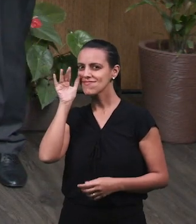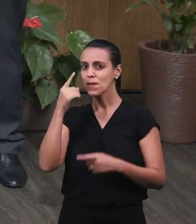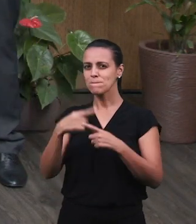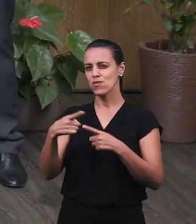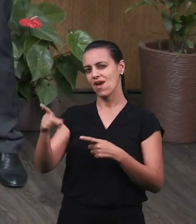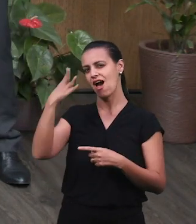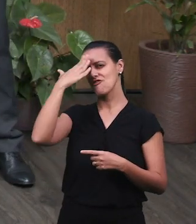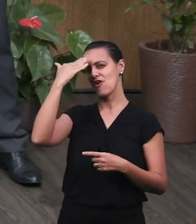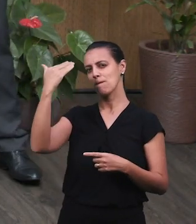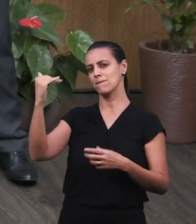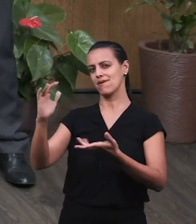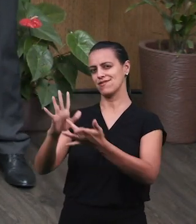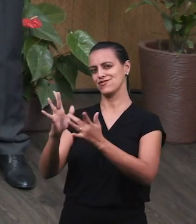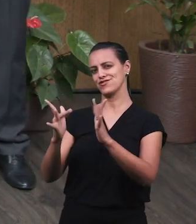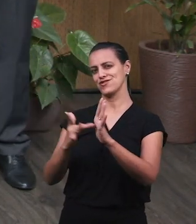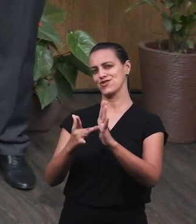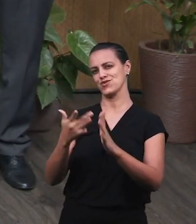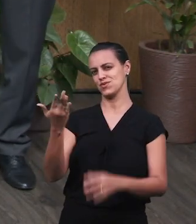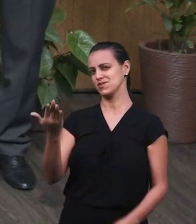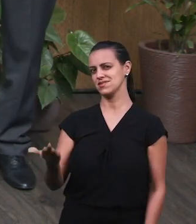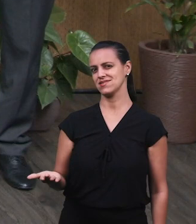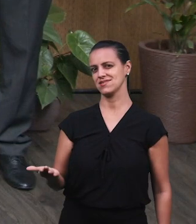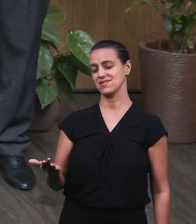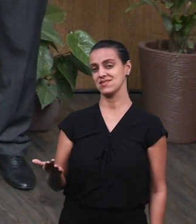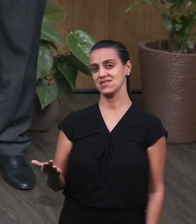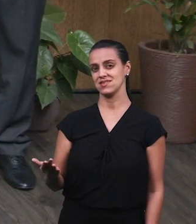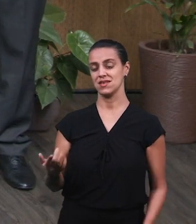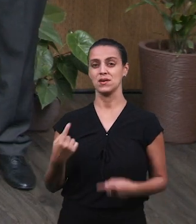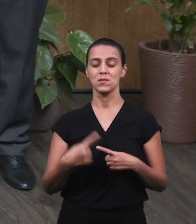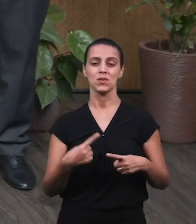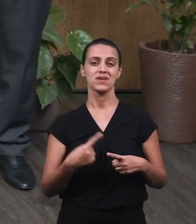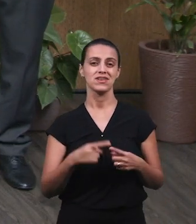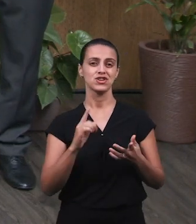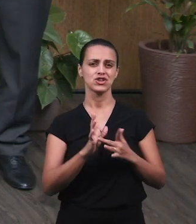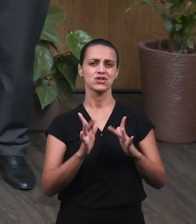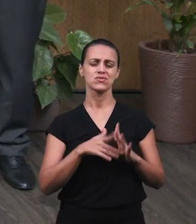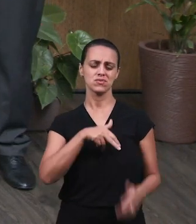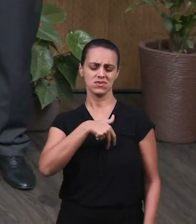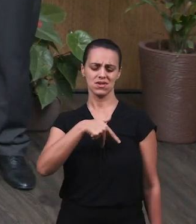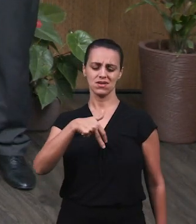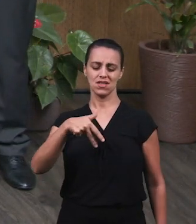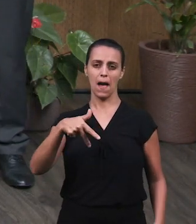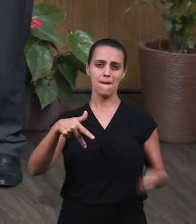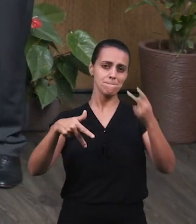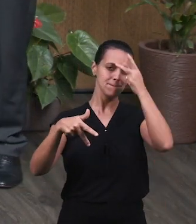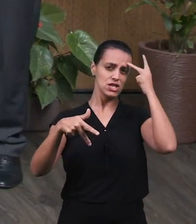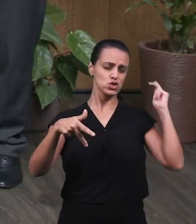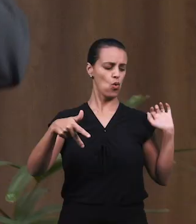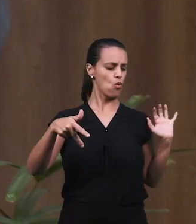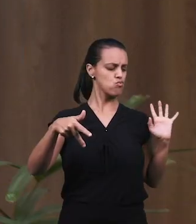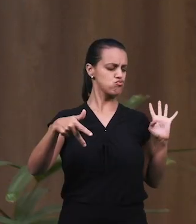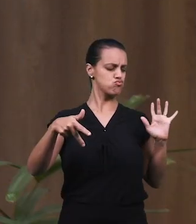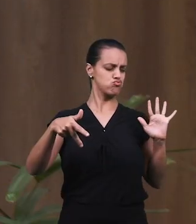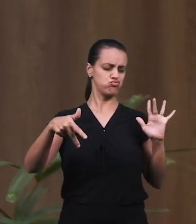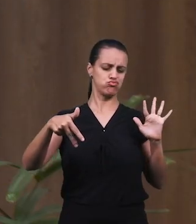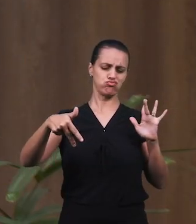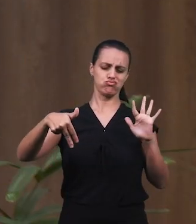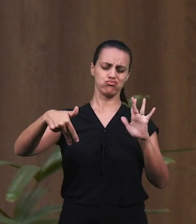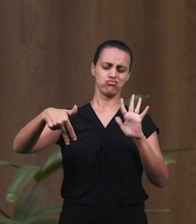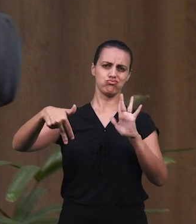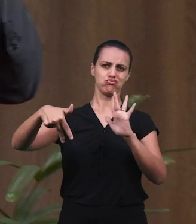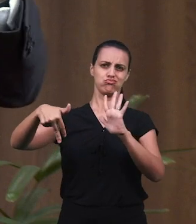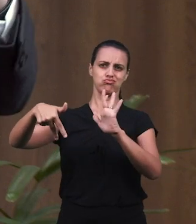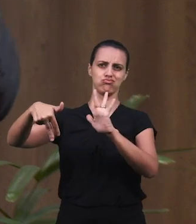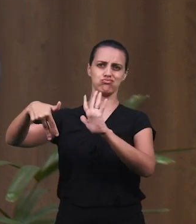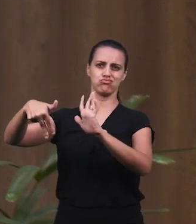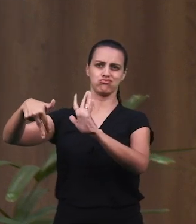pourquoi partout où Jésus allait, une foule l'entourait. Et pourquoi? Et beaucoup